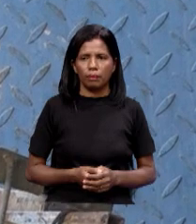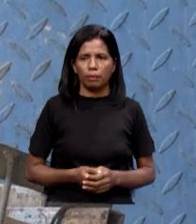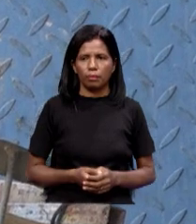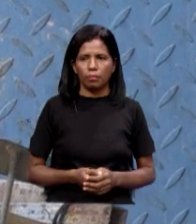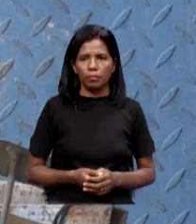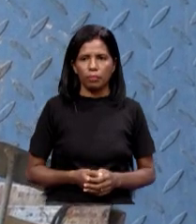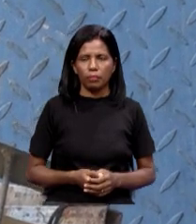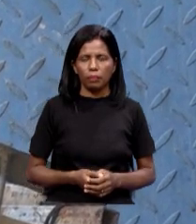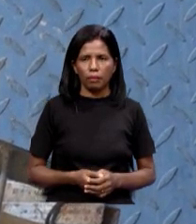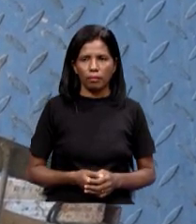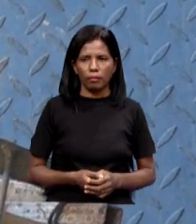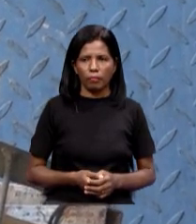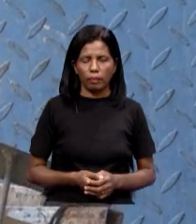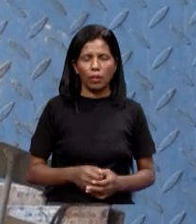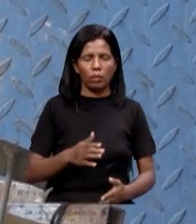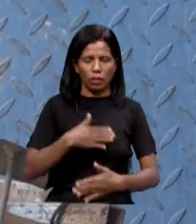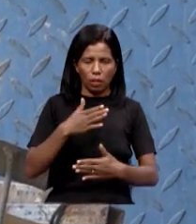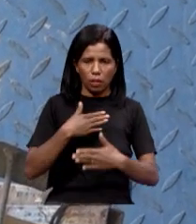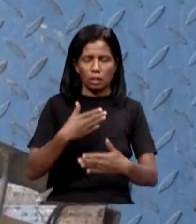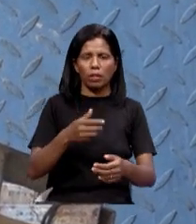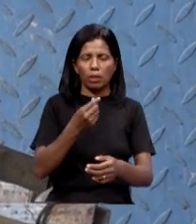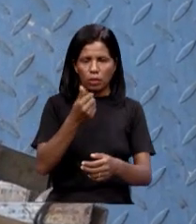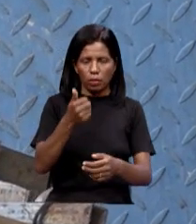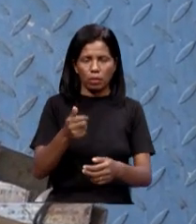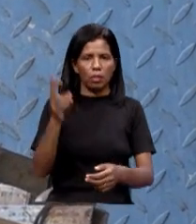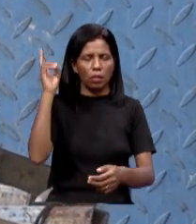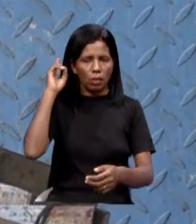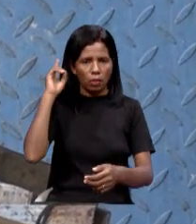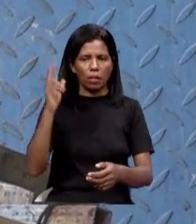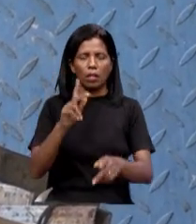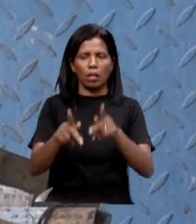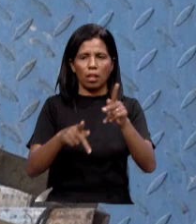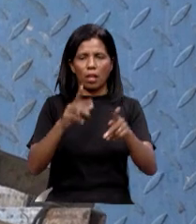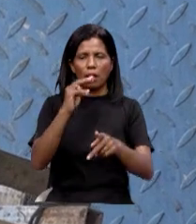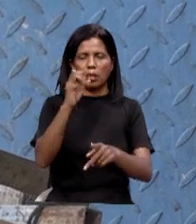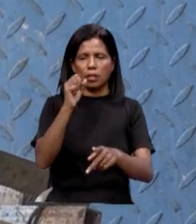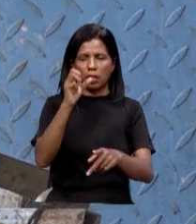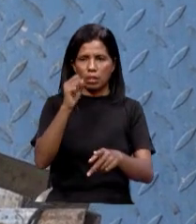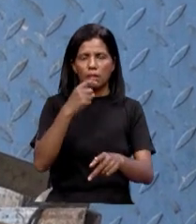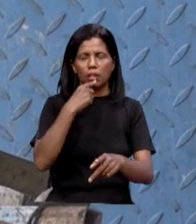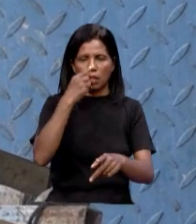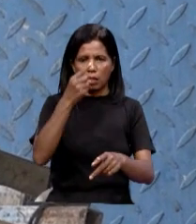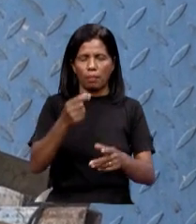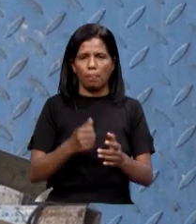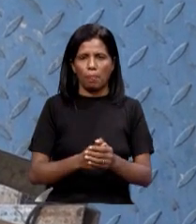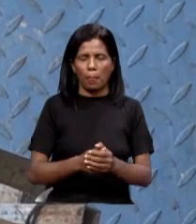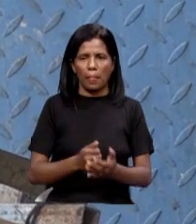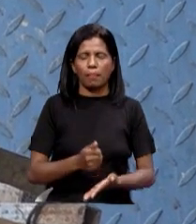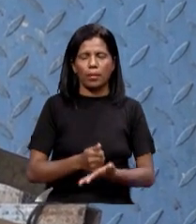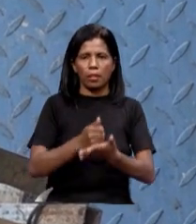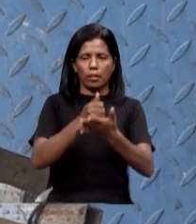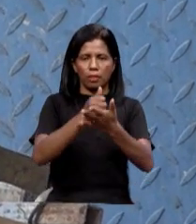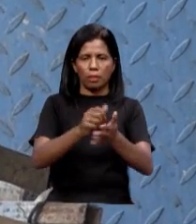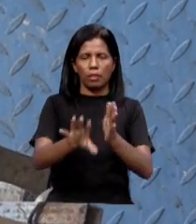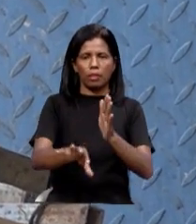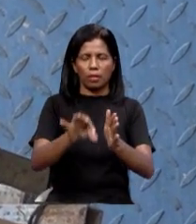idene larang solo kuituang bayira rona MSC hateten katak trata dokumentu o